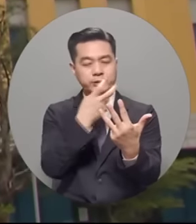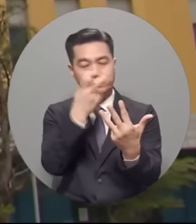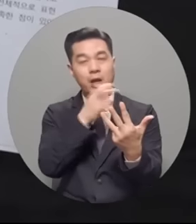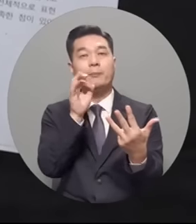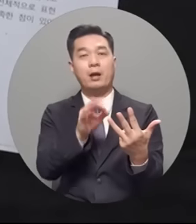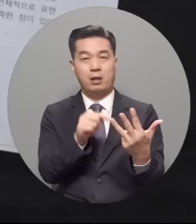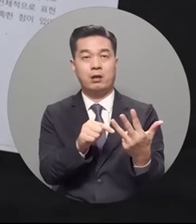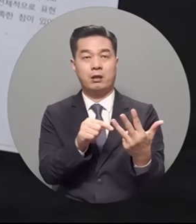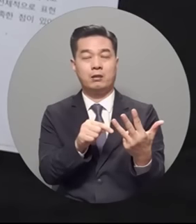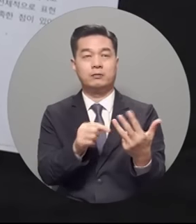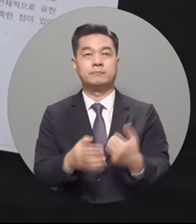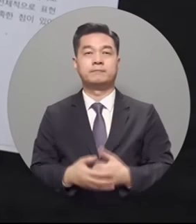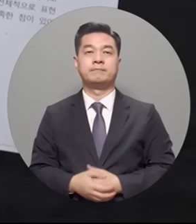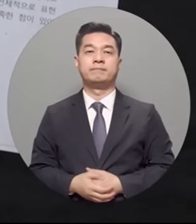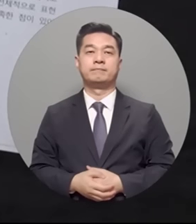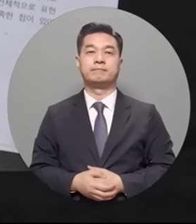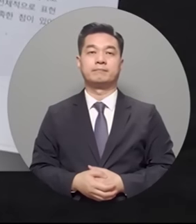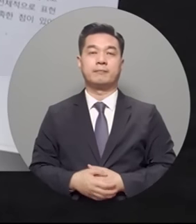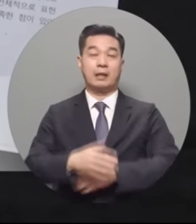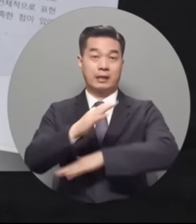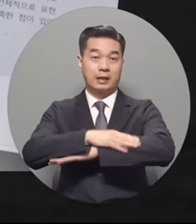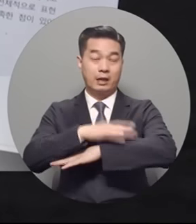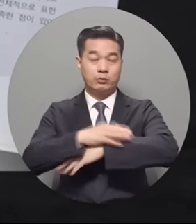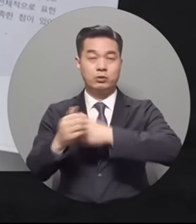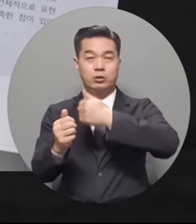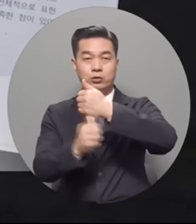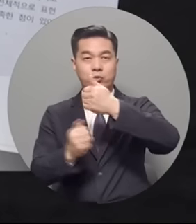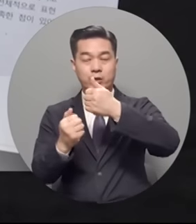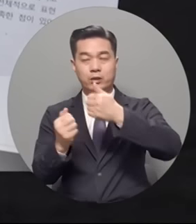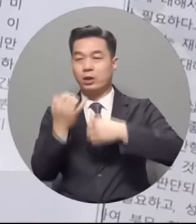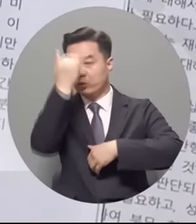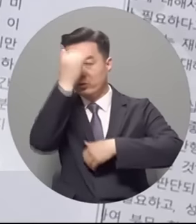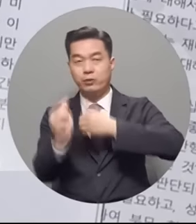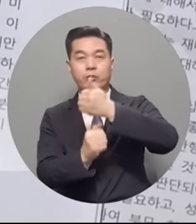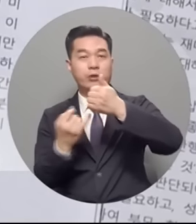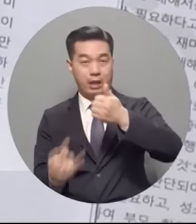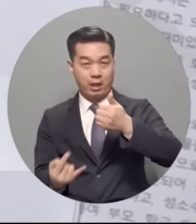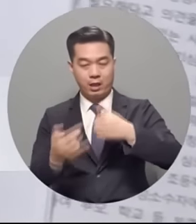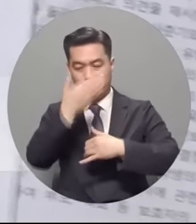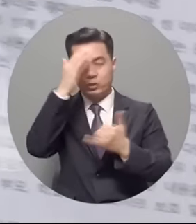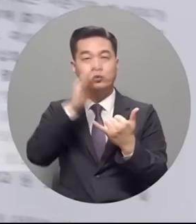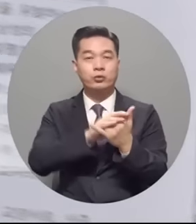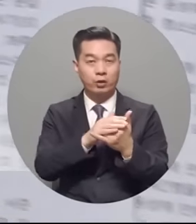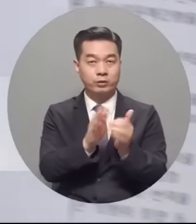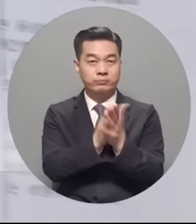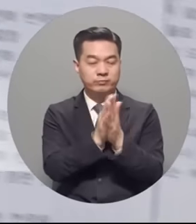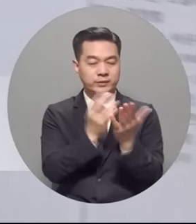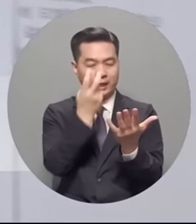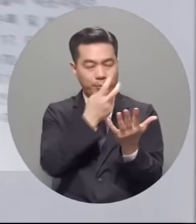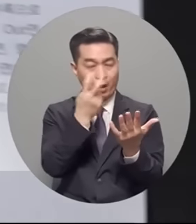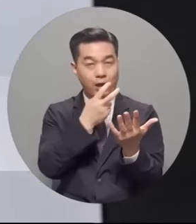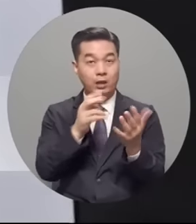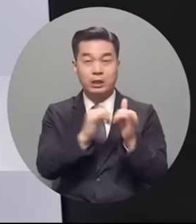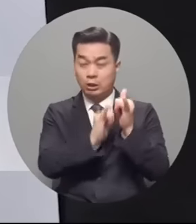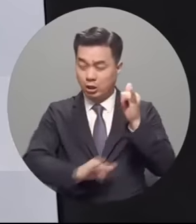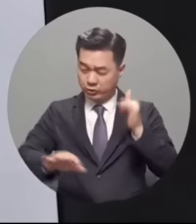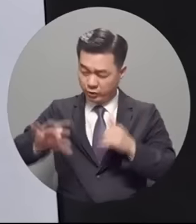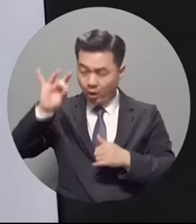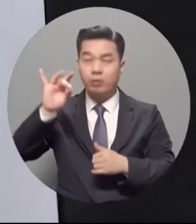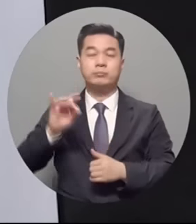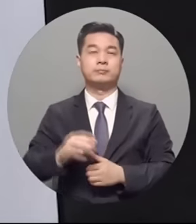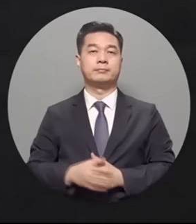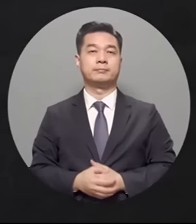들어갔습니다. 간행물 윤리위가 청소년 교양 도서에 대해 무더기 심의에 나선 건 사실상 처음 있는